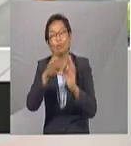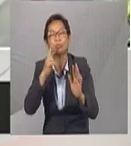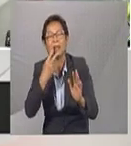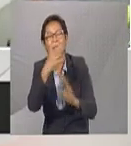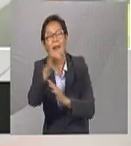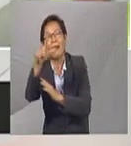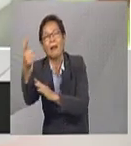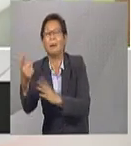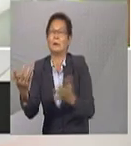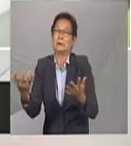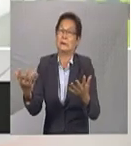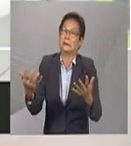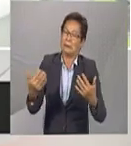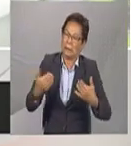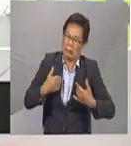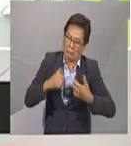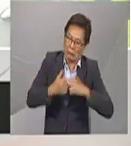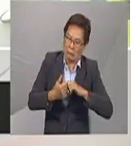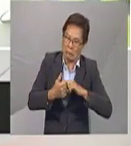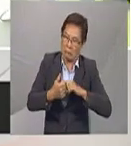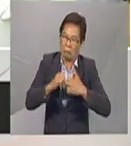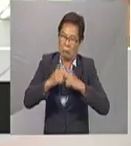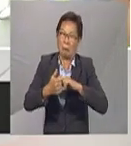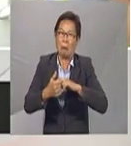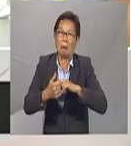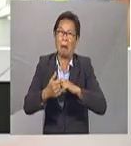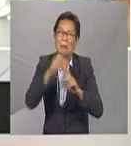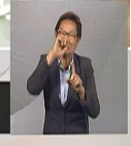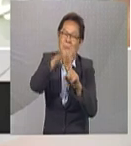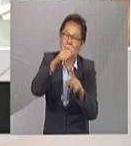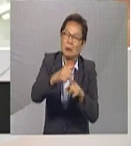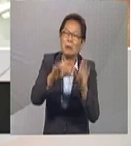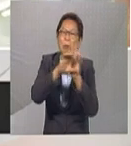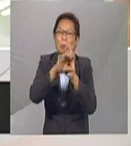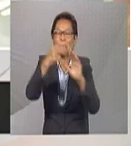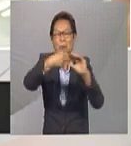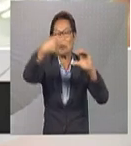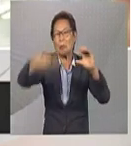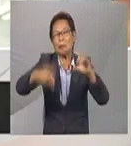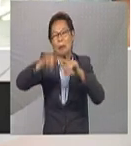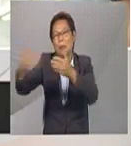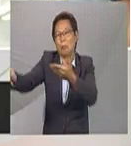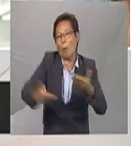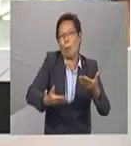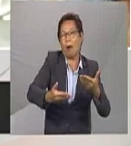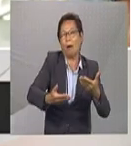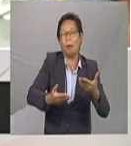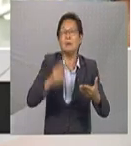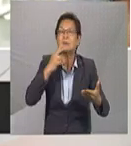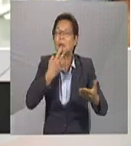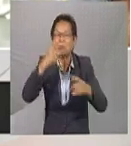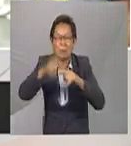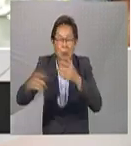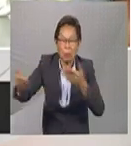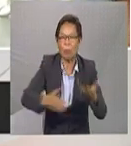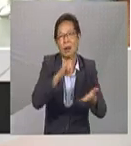itu beberapa isu fitnah telah pun dikeluarkan. Konon-kononnya di Cameron Highland tidak boleh dibawa keluar sayur dan